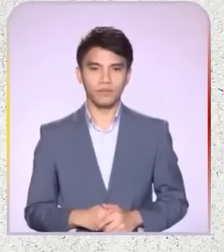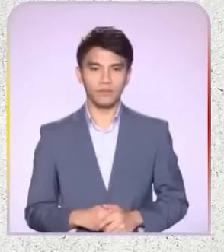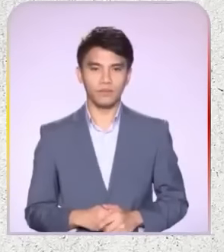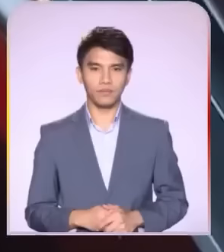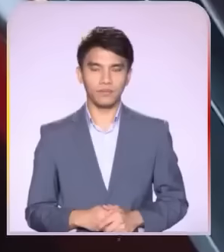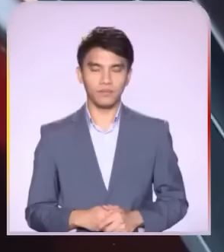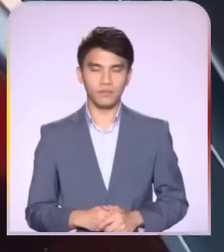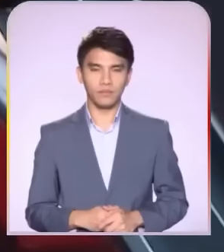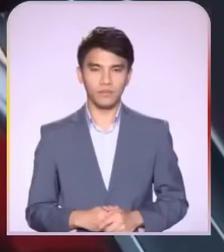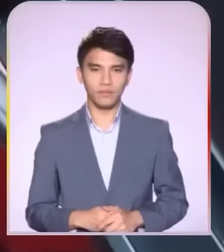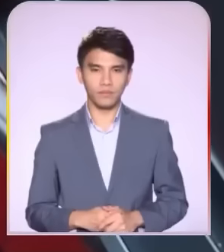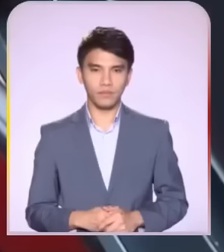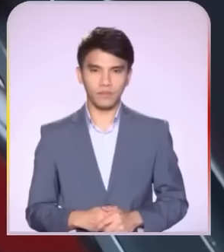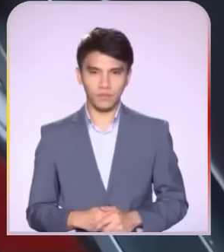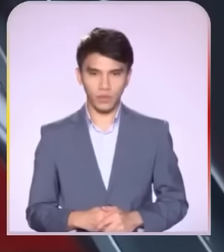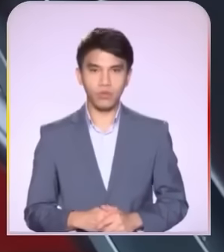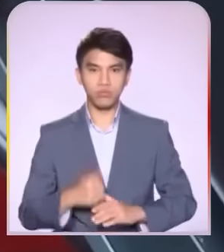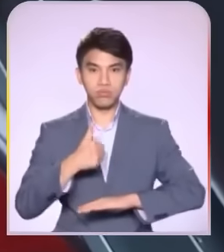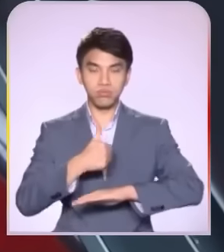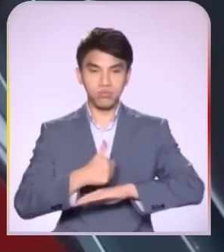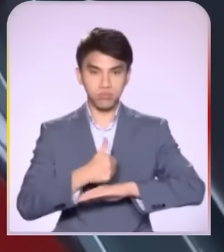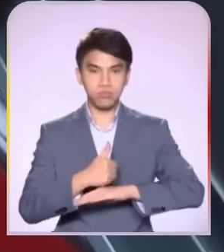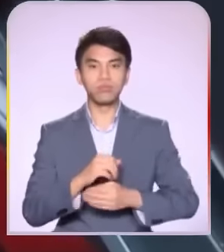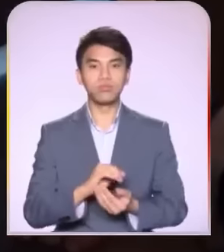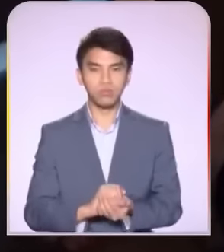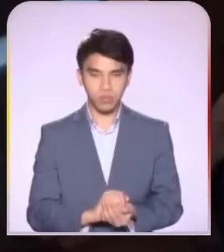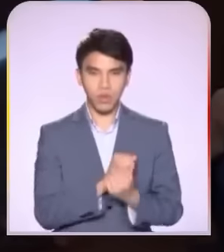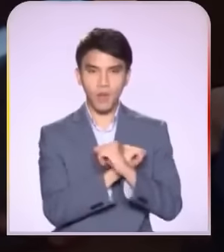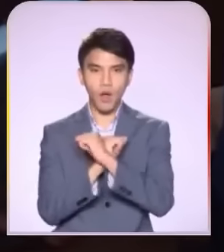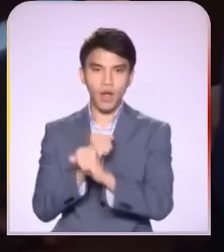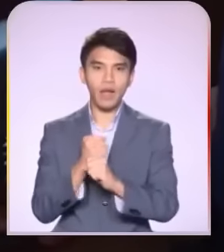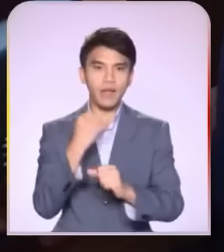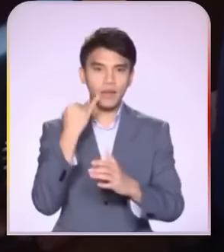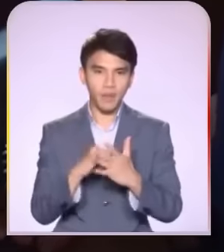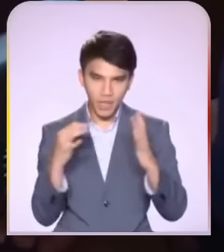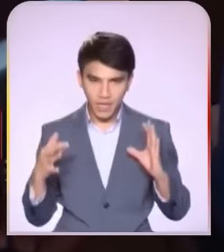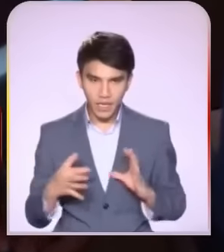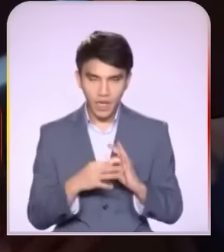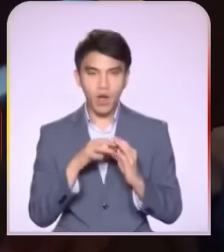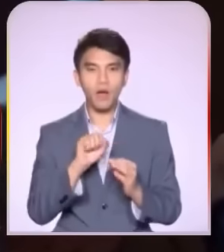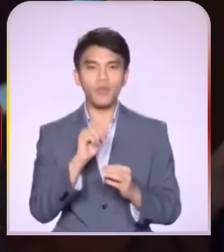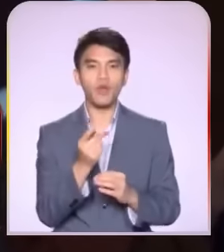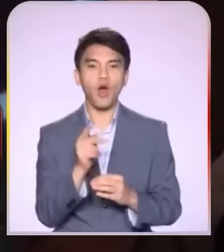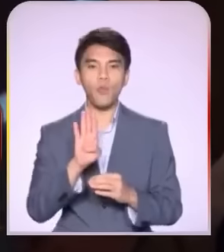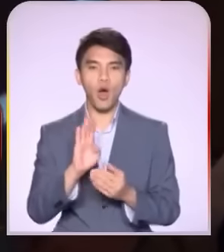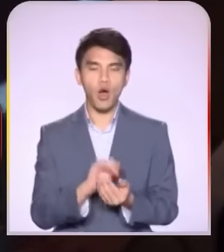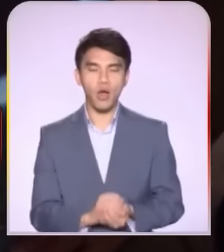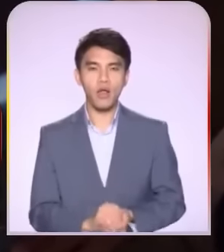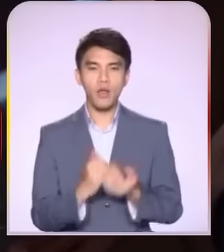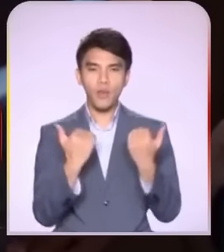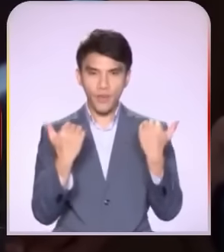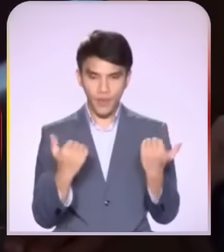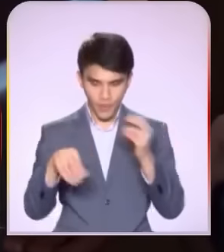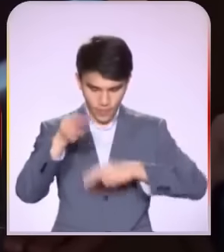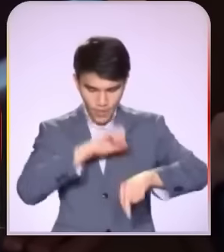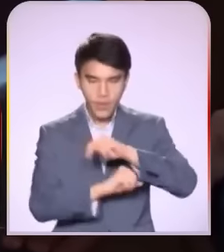ตรีวิทยาศรีประเสริฐภาพผู้บังคับการปราบปรามการกระทำความผิดเกี่ยวกับการคุ้มครองผู้บริโภคเปิดเผยค่ะว่าจาก